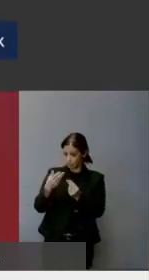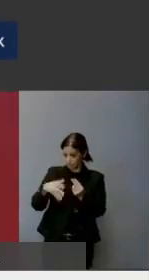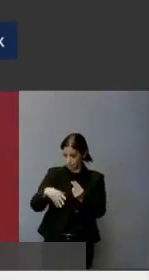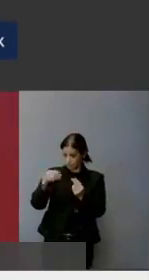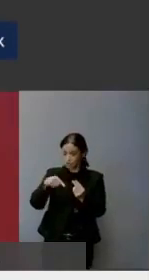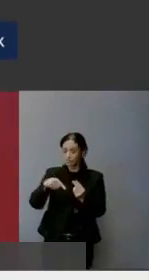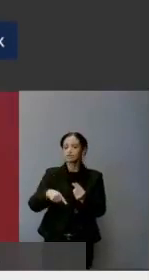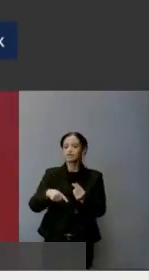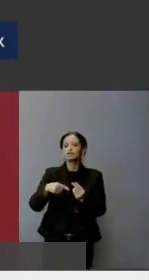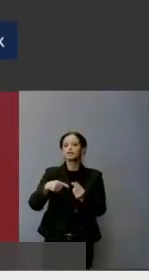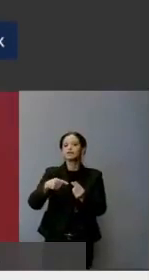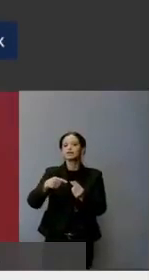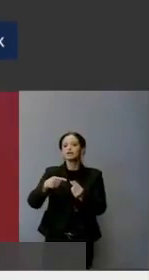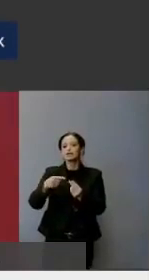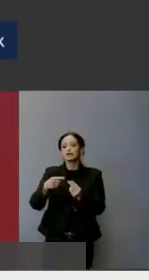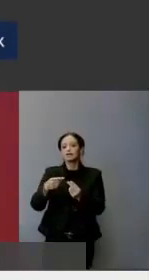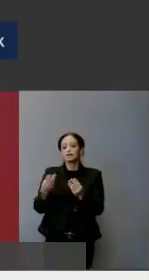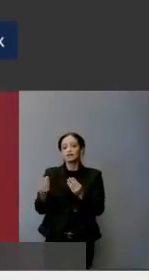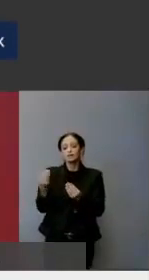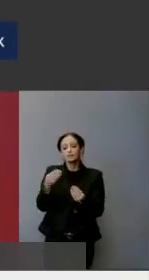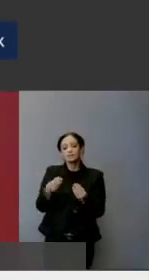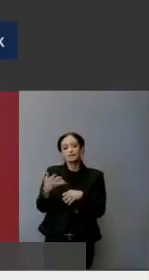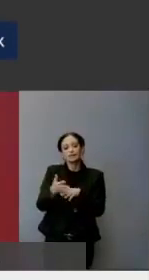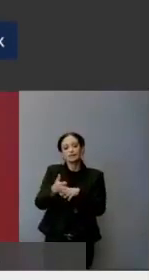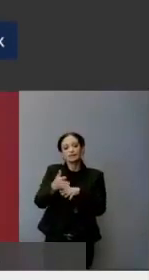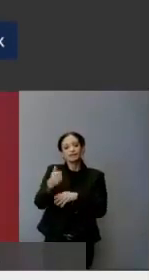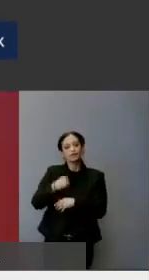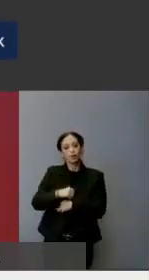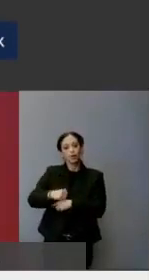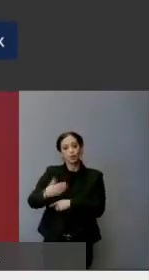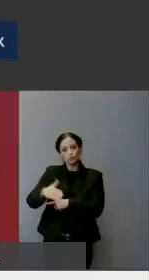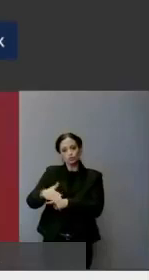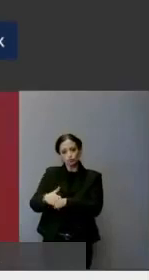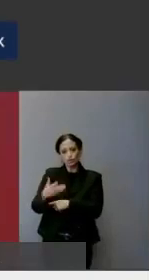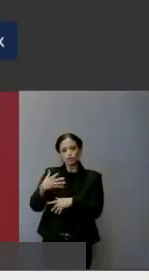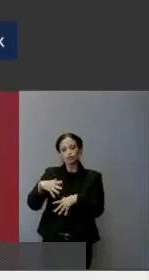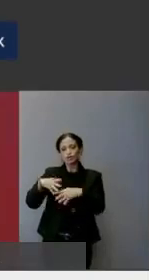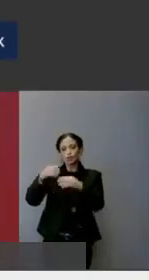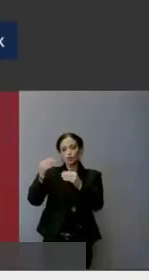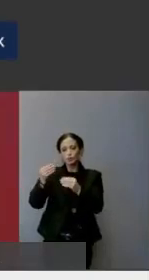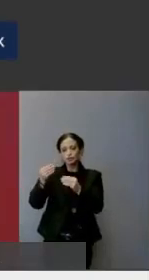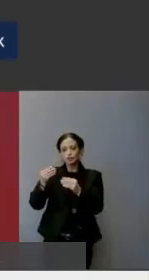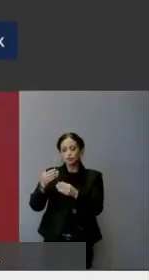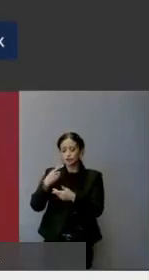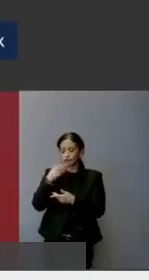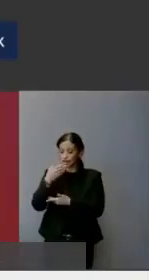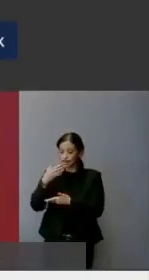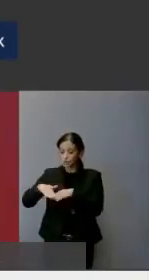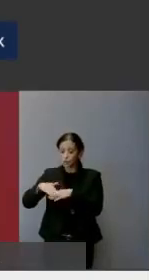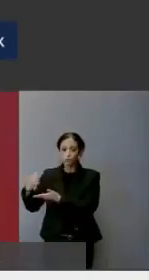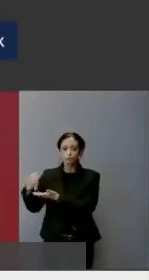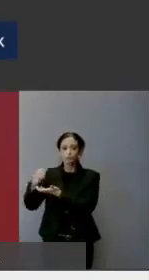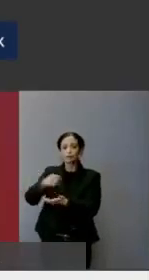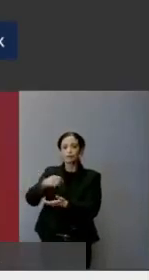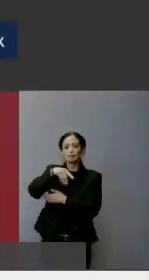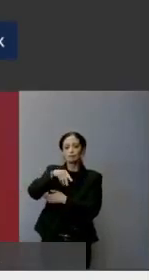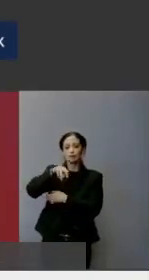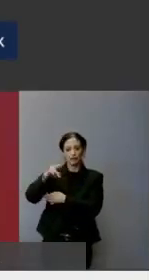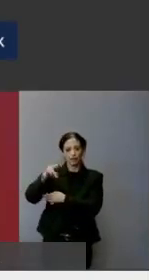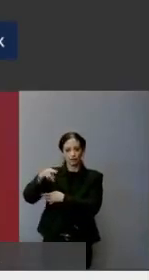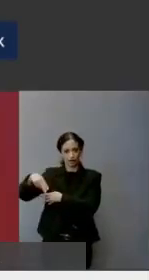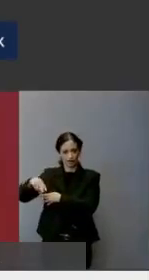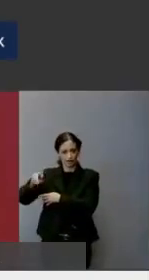rientra nel programma degli interventi del comune di genova per la valorizzazione dei forti che saranno finanziati con le risorse del pnra più 2 milioni di